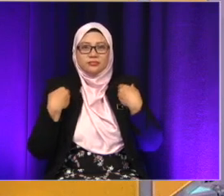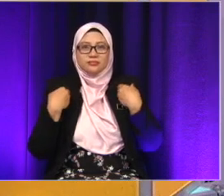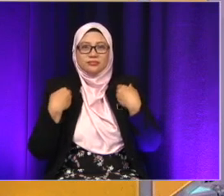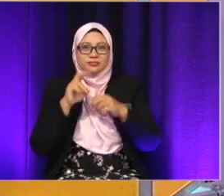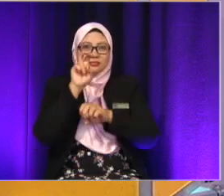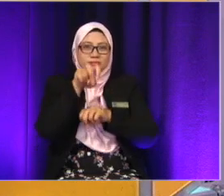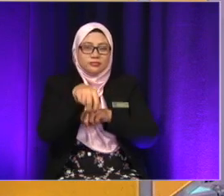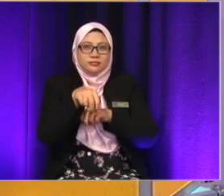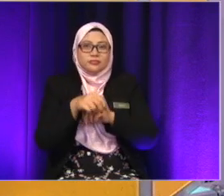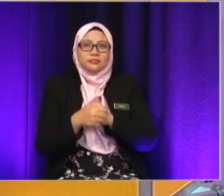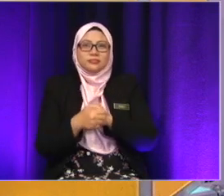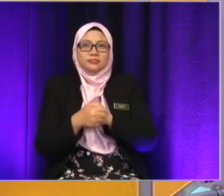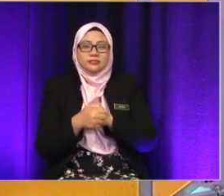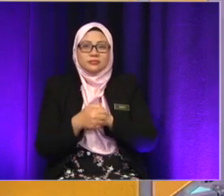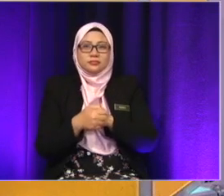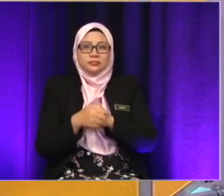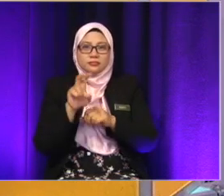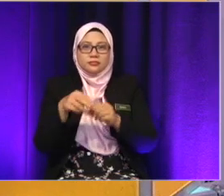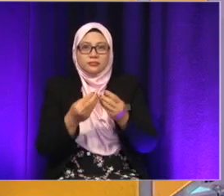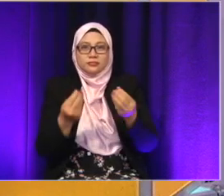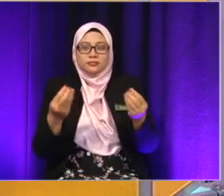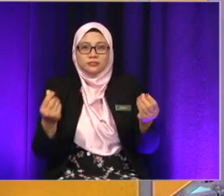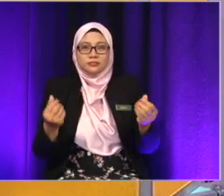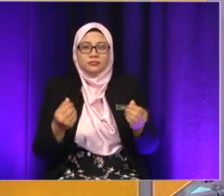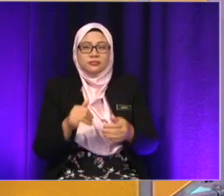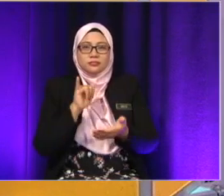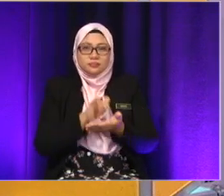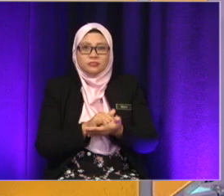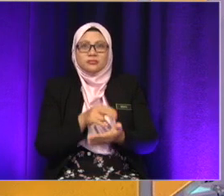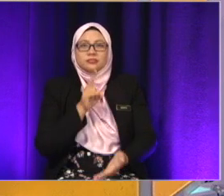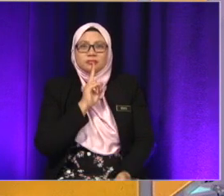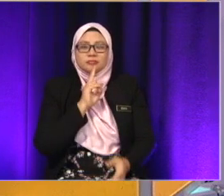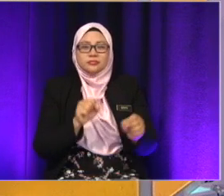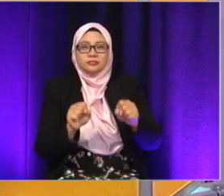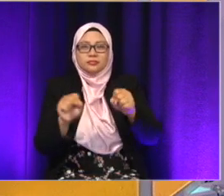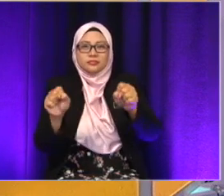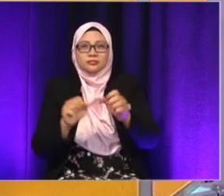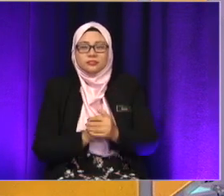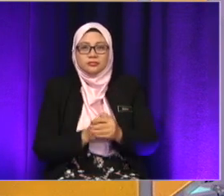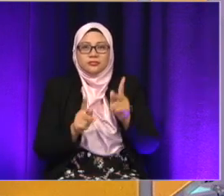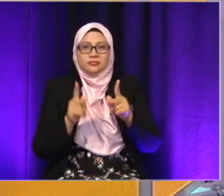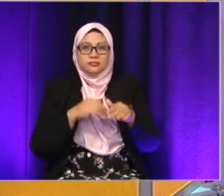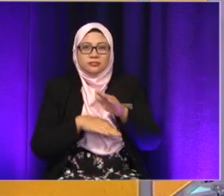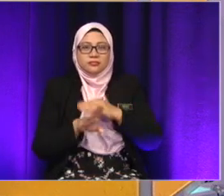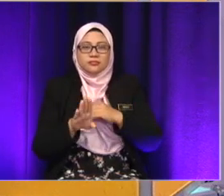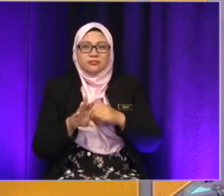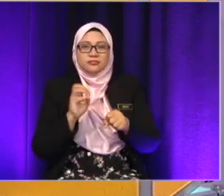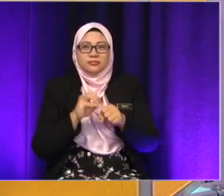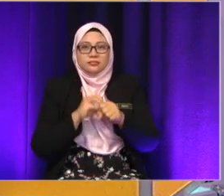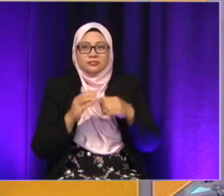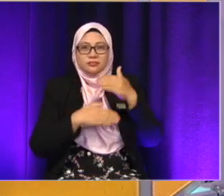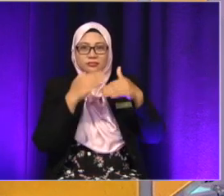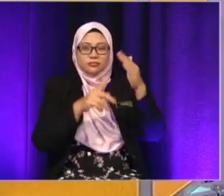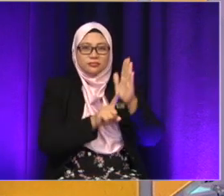korek tanah tu, itu salah satu sistem hidrolik itu saja. Dan kita masuk ke dalam bangunan tinggi-tinggi ada lift tu menggunakan